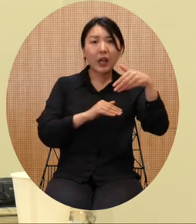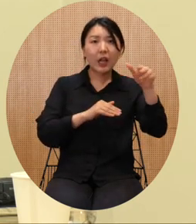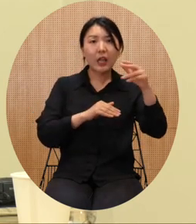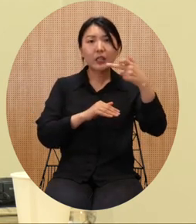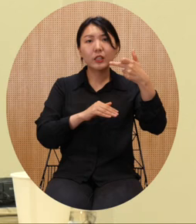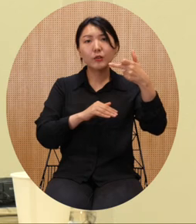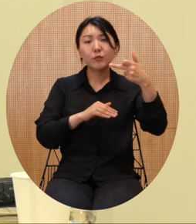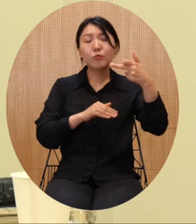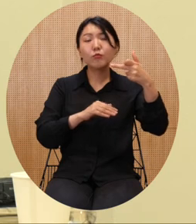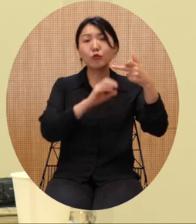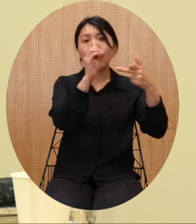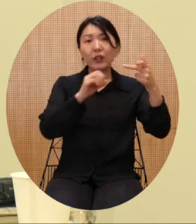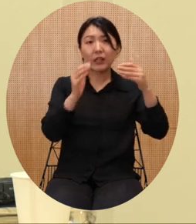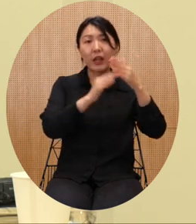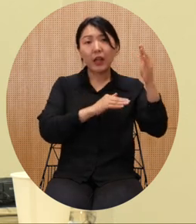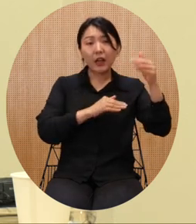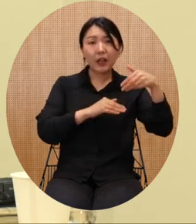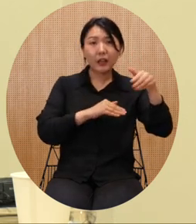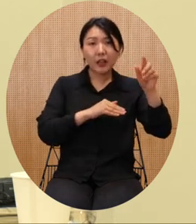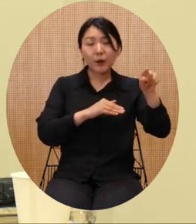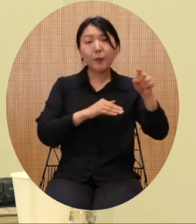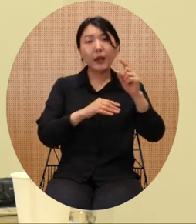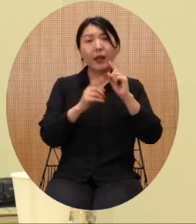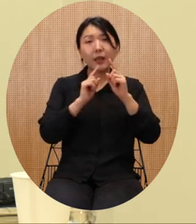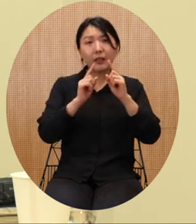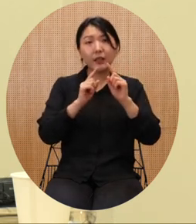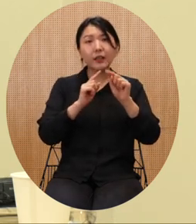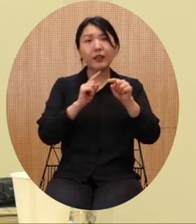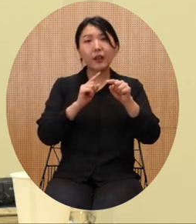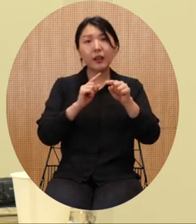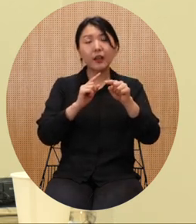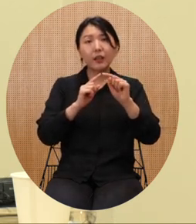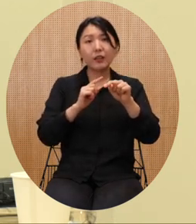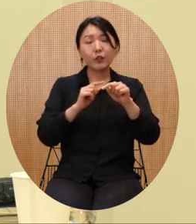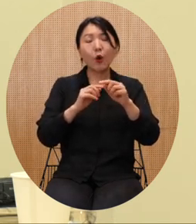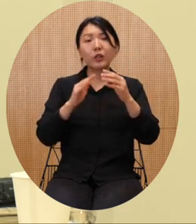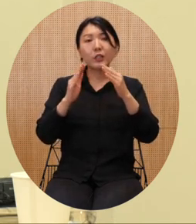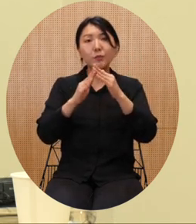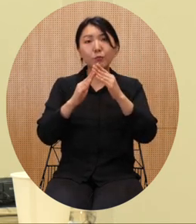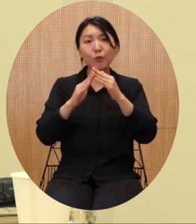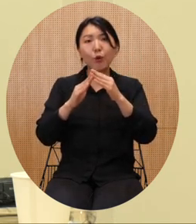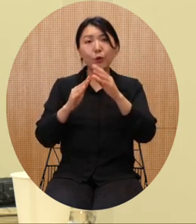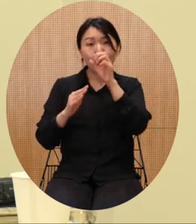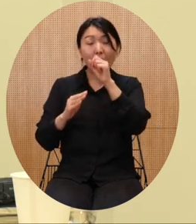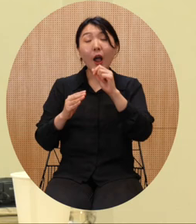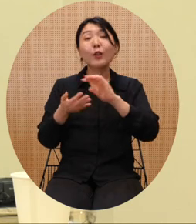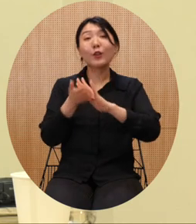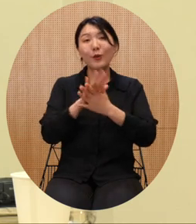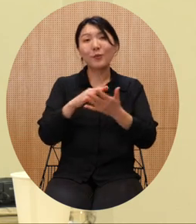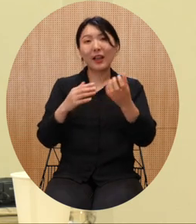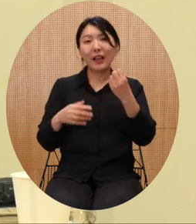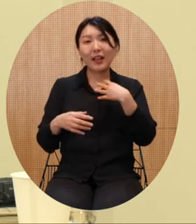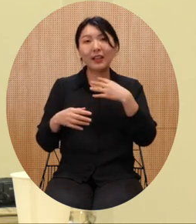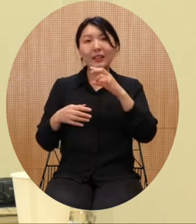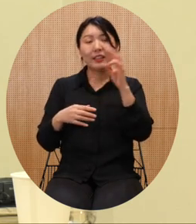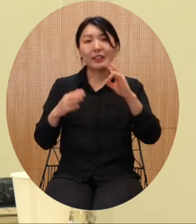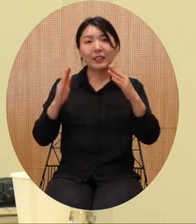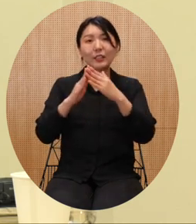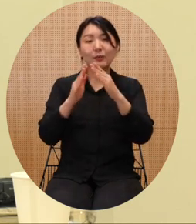나타났는데, 그에 비해서는 좀 많이 좋아진 거라고 판단하고 있습니다. 이는 시흥형 주거비의